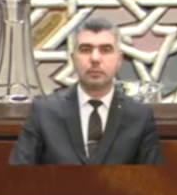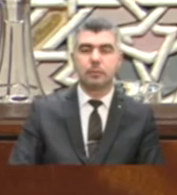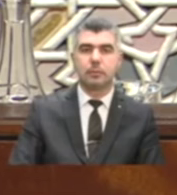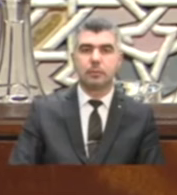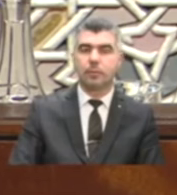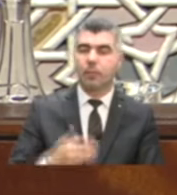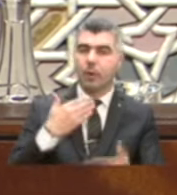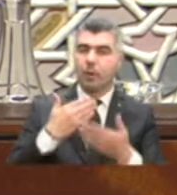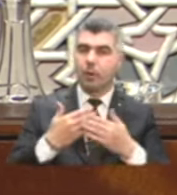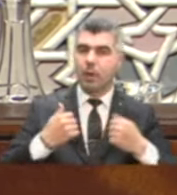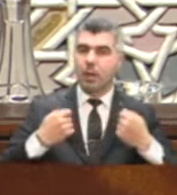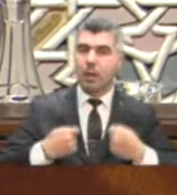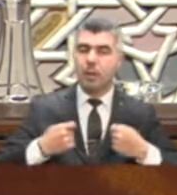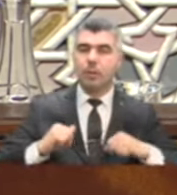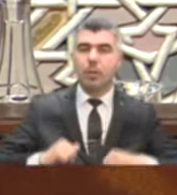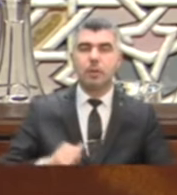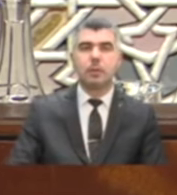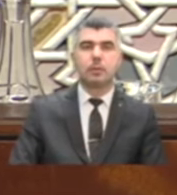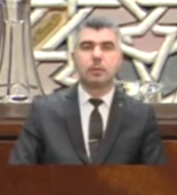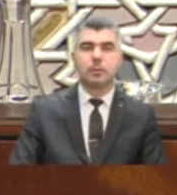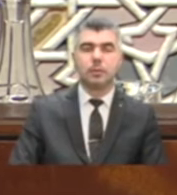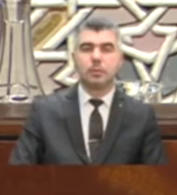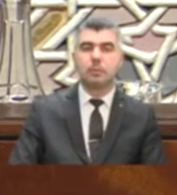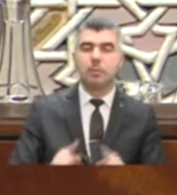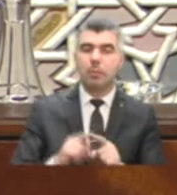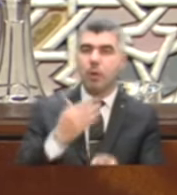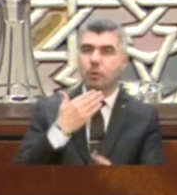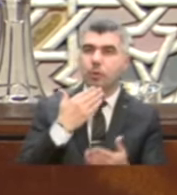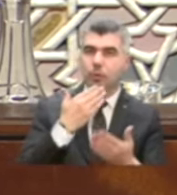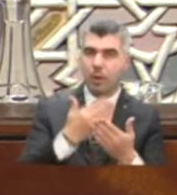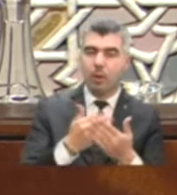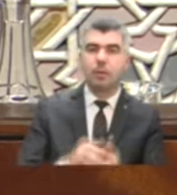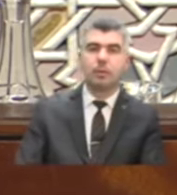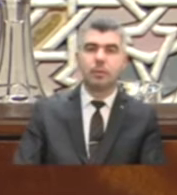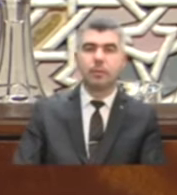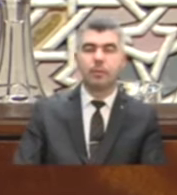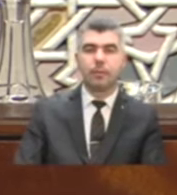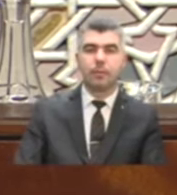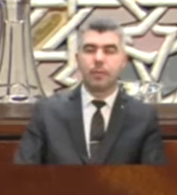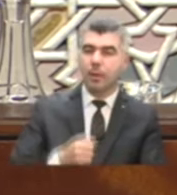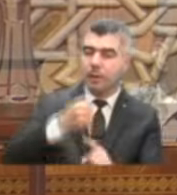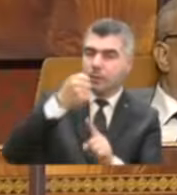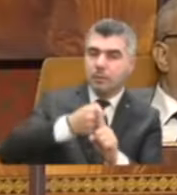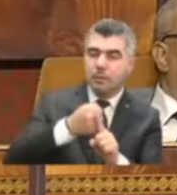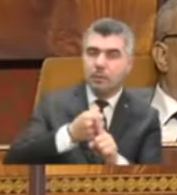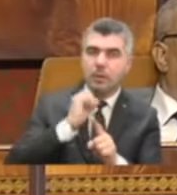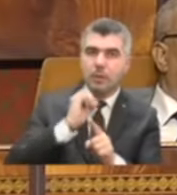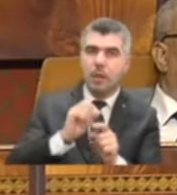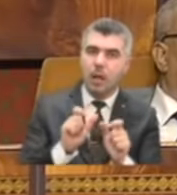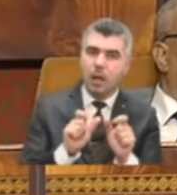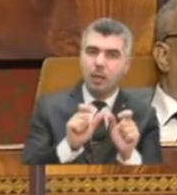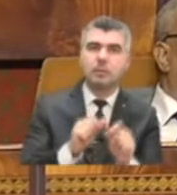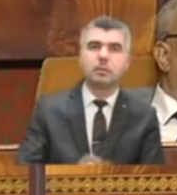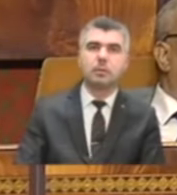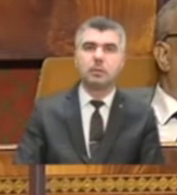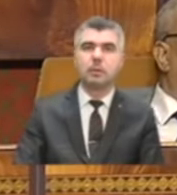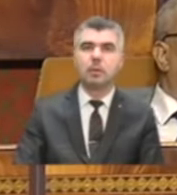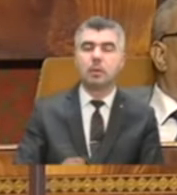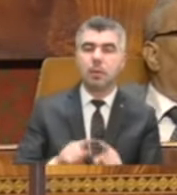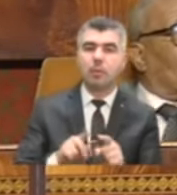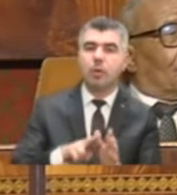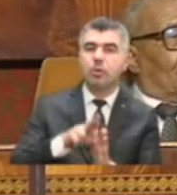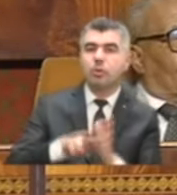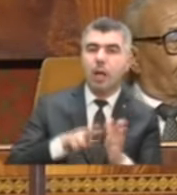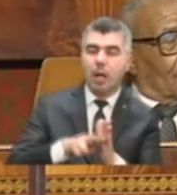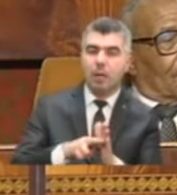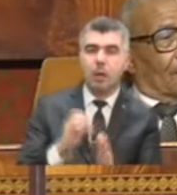شكرا السيد الرئيس، السيد الوزير، ونشكركم تنشكركم على المجهودات اللي كتقوموا بها في هذا الميدان هذا، وبالاخص الجهه ديالنا هي